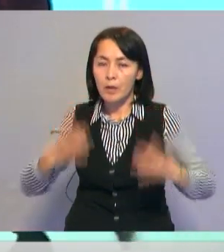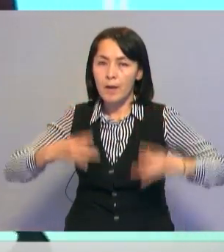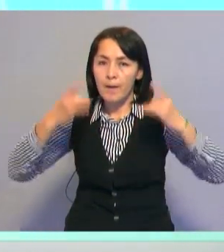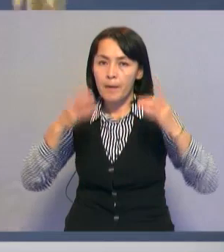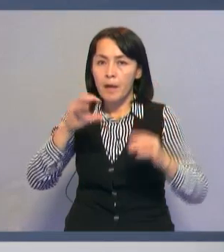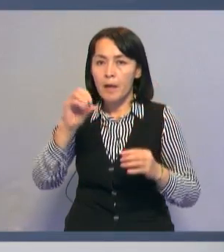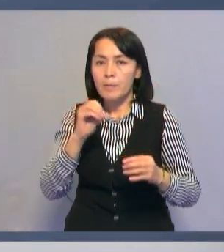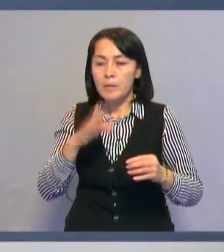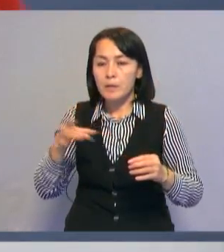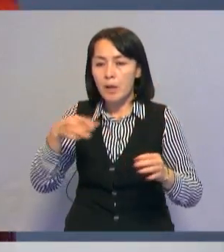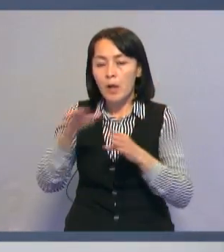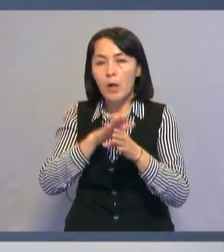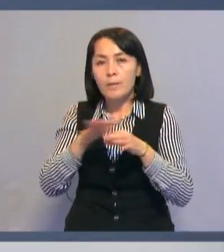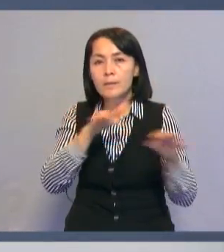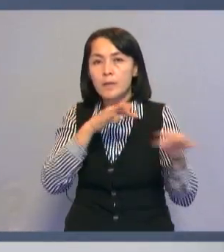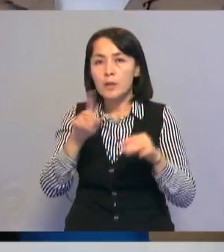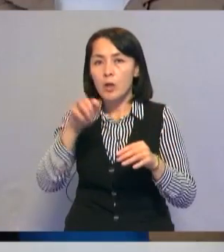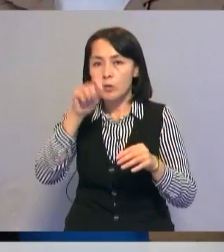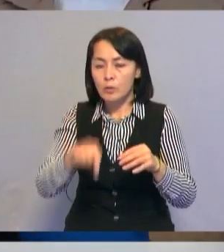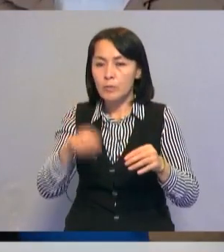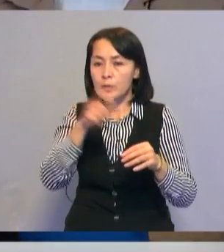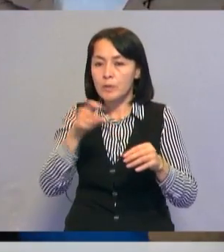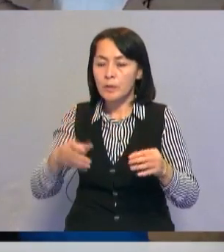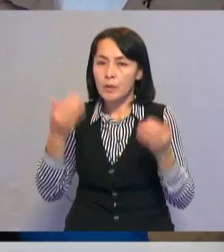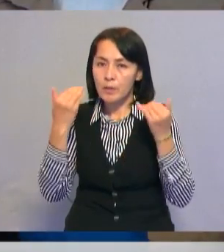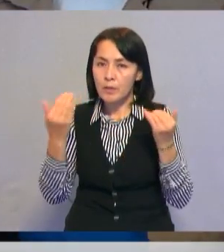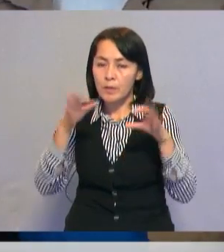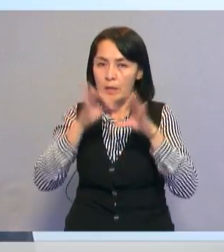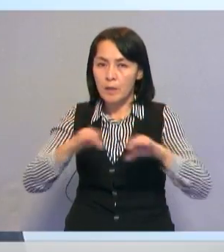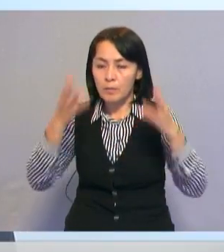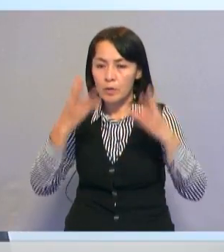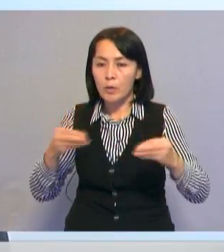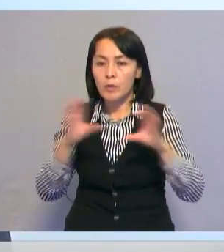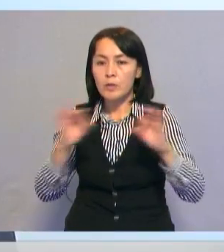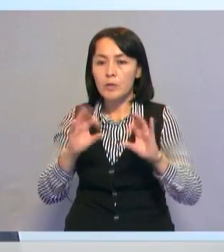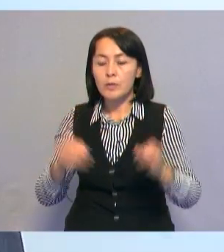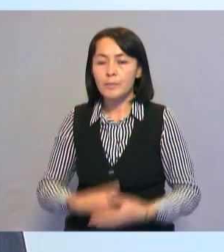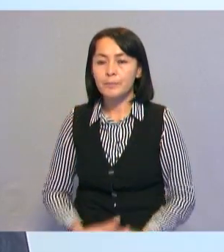праздника Имбикшинский район проводит мероприятие, чтобы донести жителям значимость независимости.